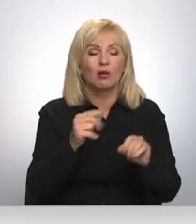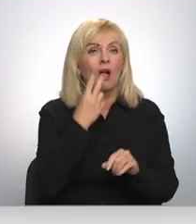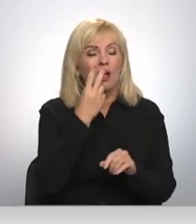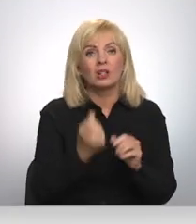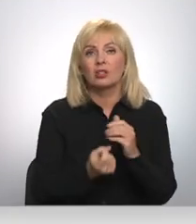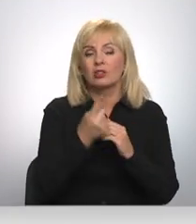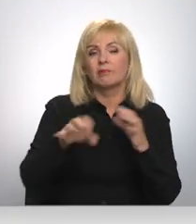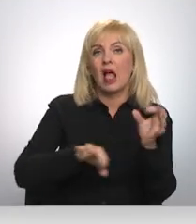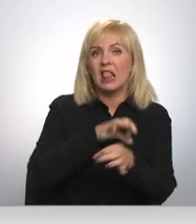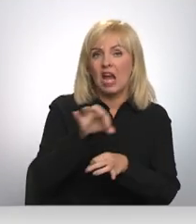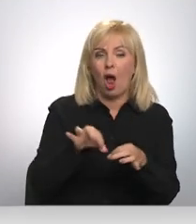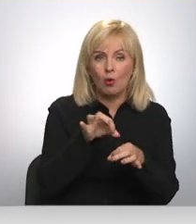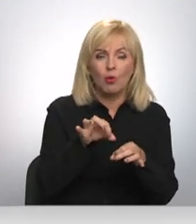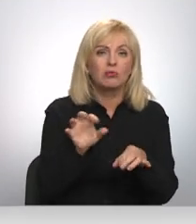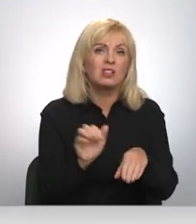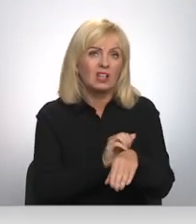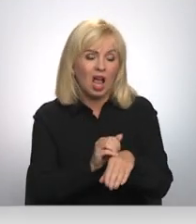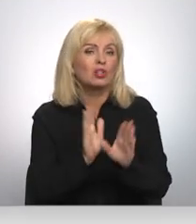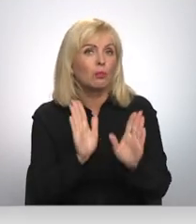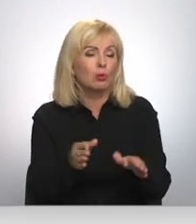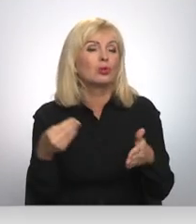stresu pircējiem un